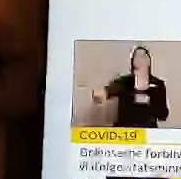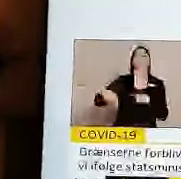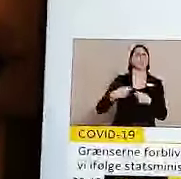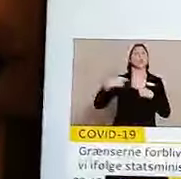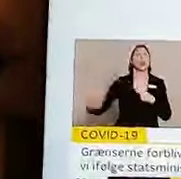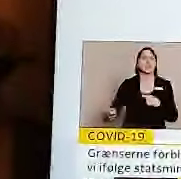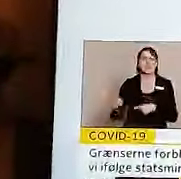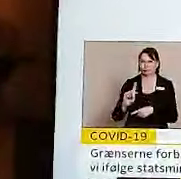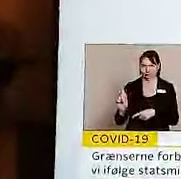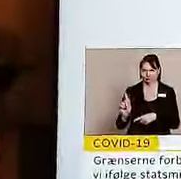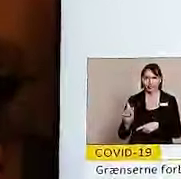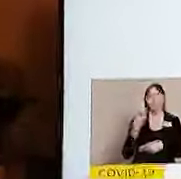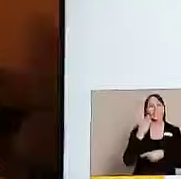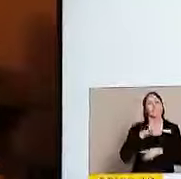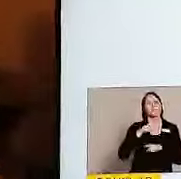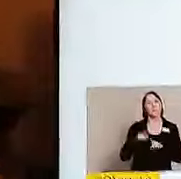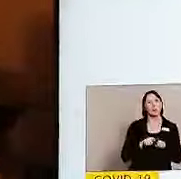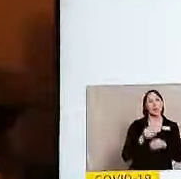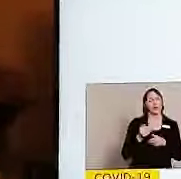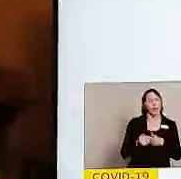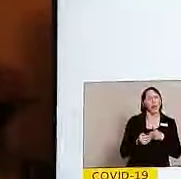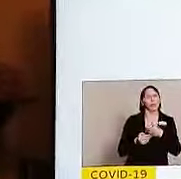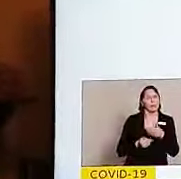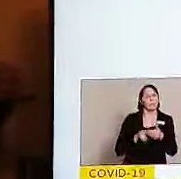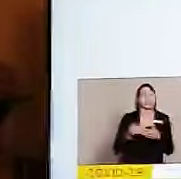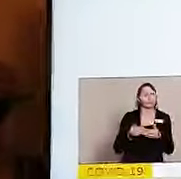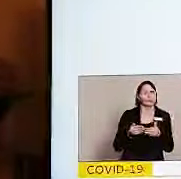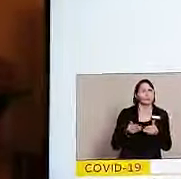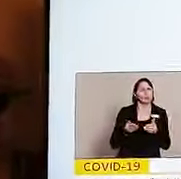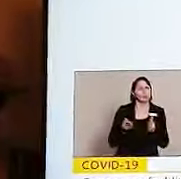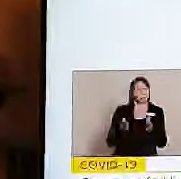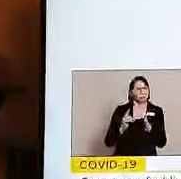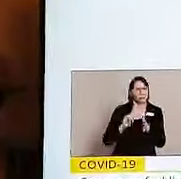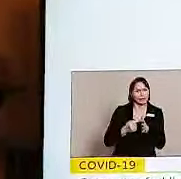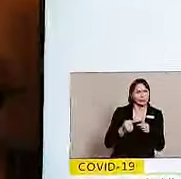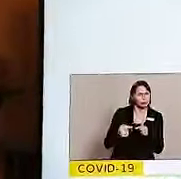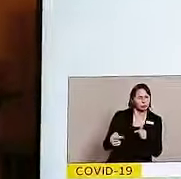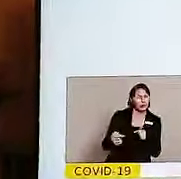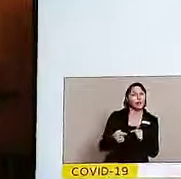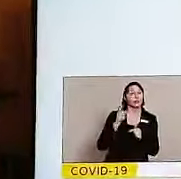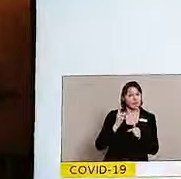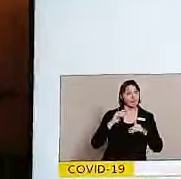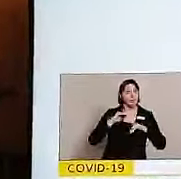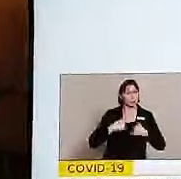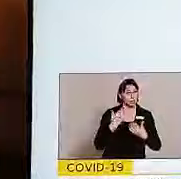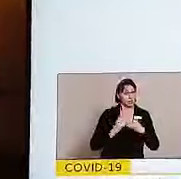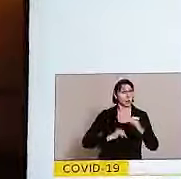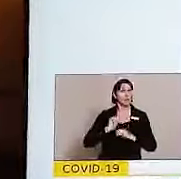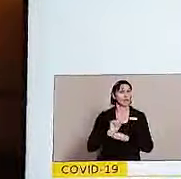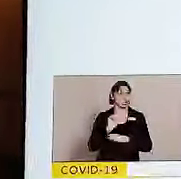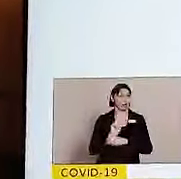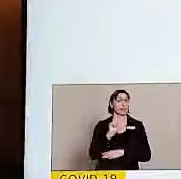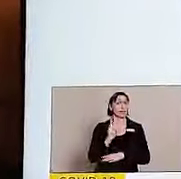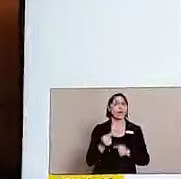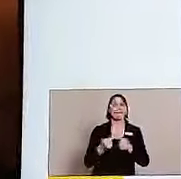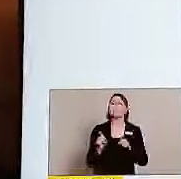الهواء. هو الأهم يعني أنه الدنمارك تكون مغلقة الحدود، يعني